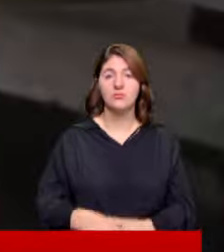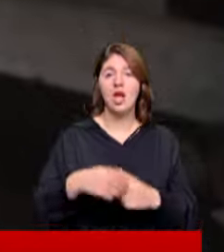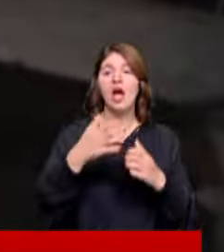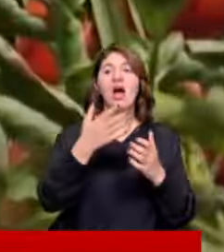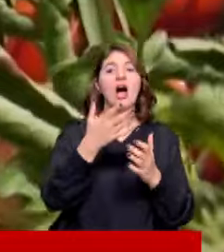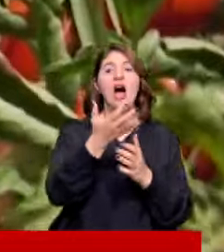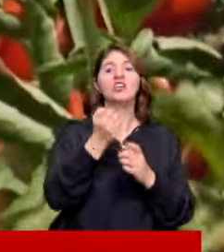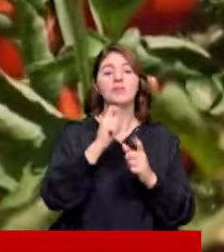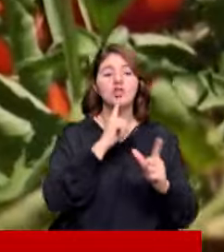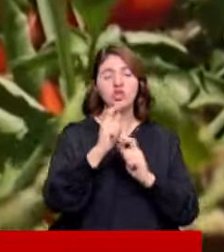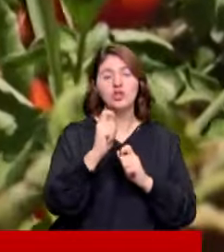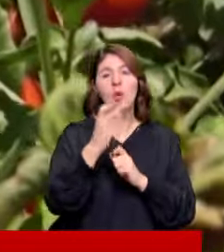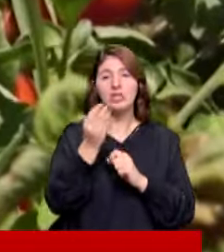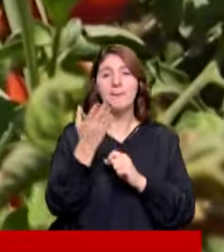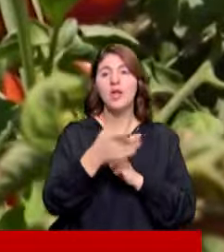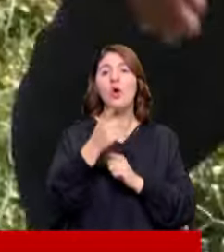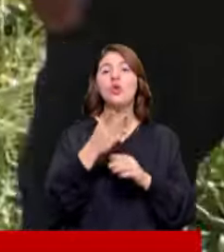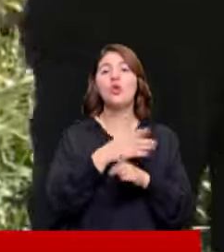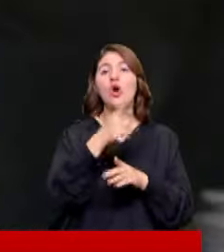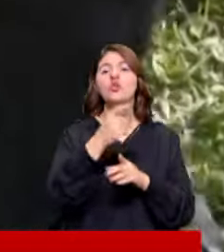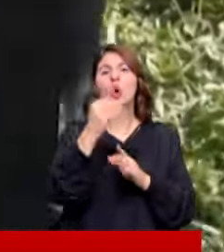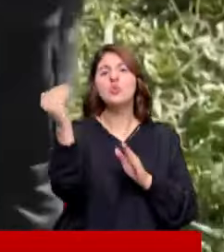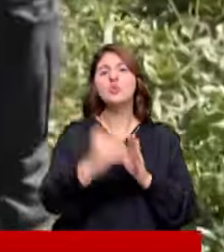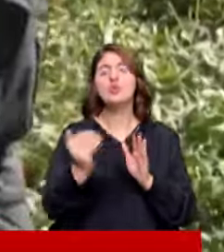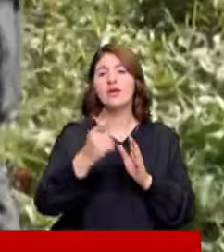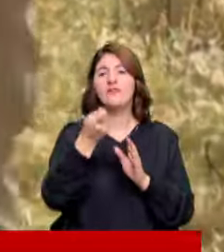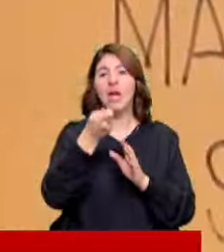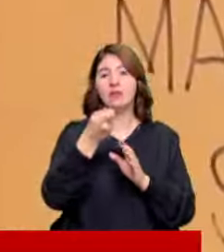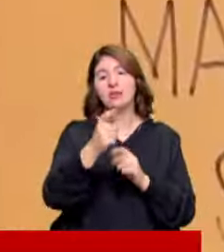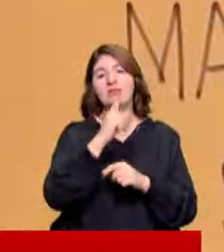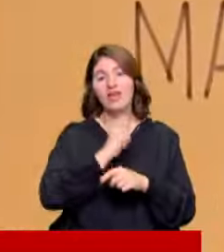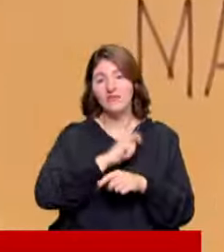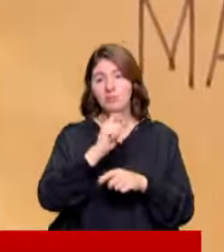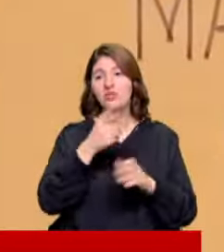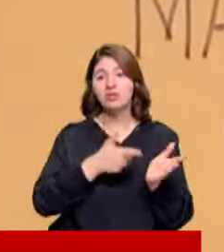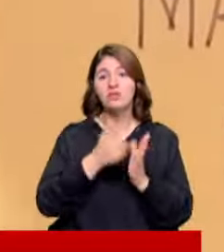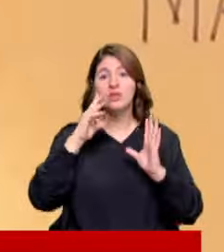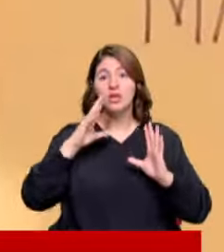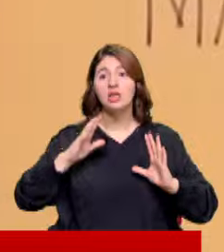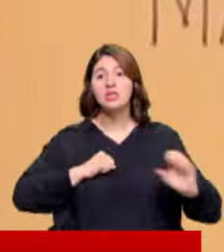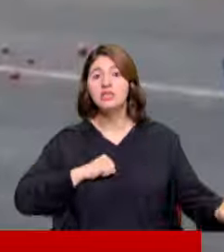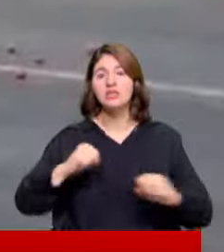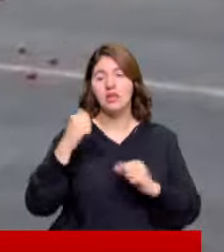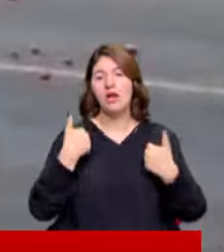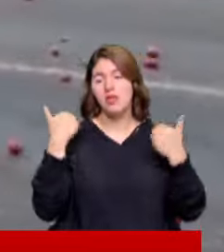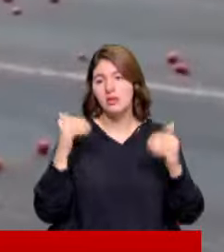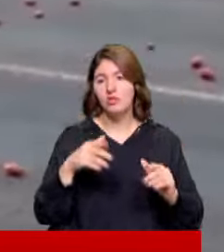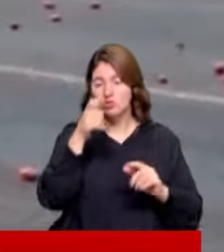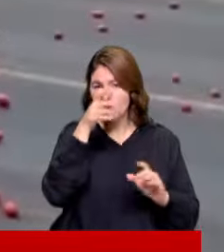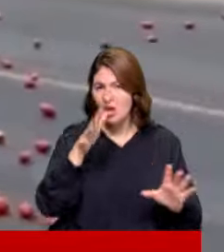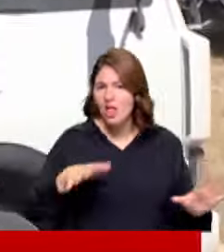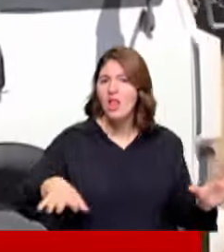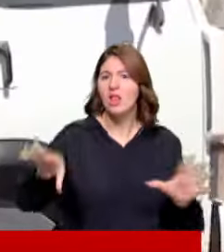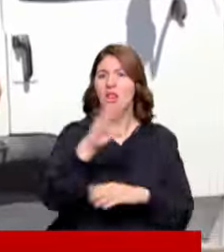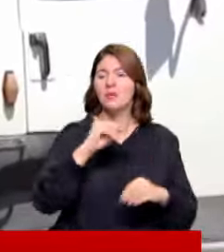Alıcıyla yaptıkları sözleşmeye rağmen ürünlerine o sözleşmenin çok altında fiyat verilmesi çiftçileri adeta isyan noktasına getirdi. Türkiye'nin dört